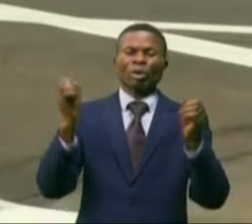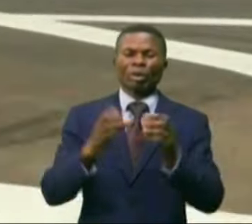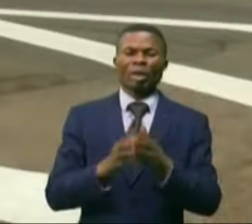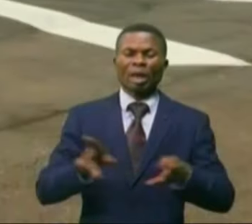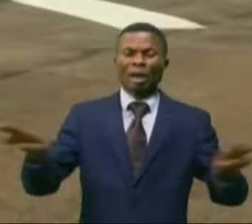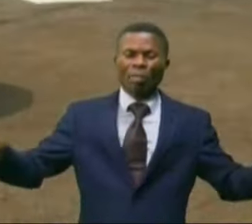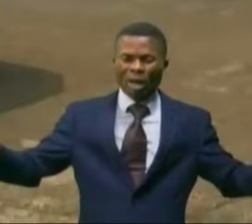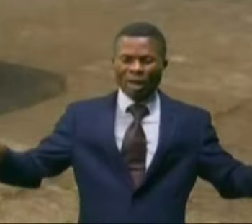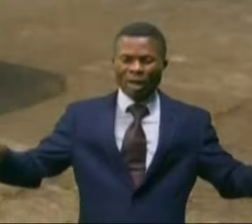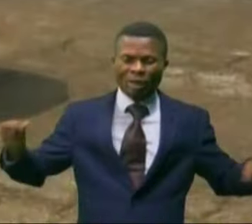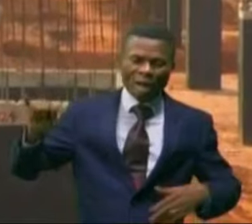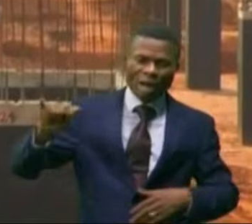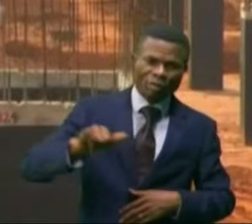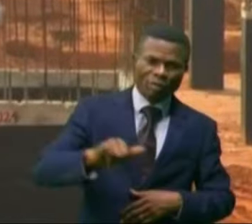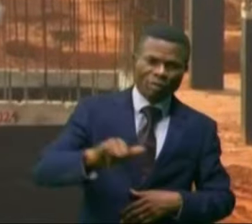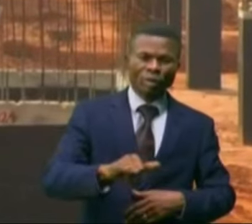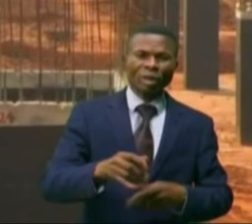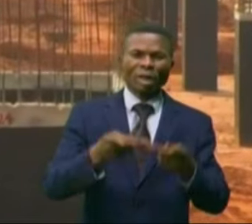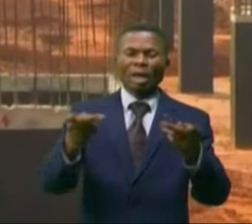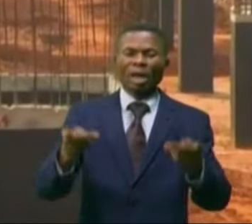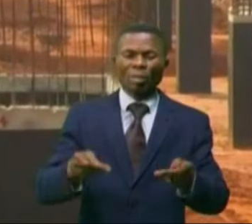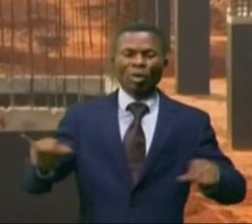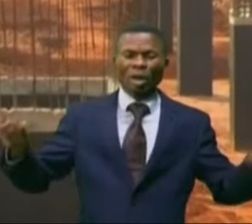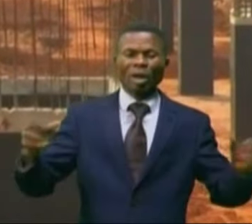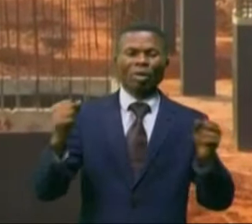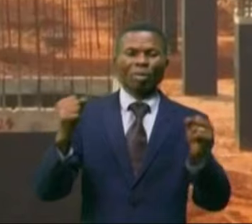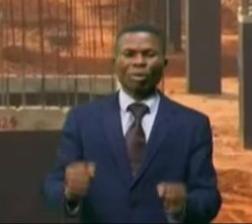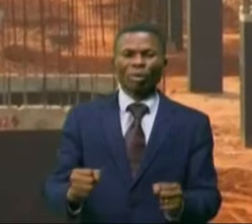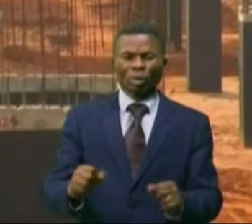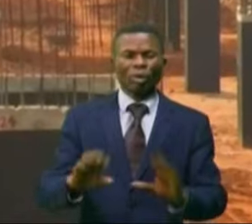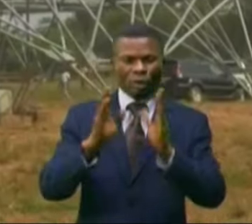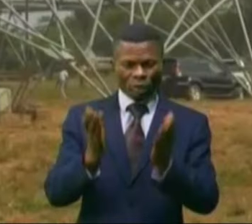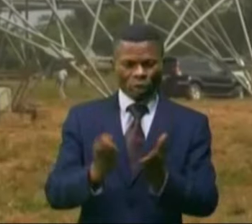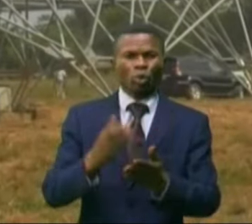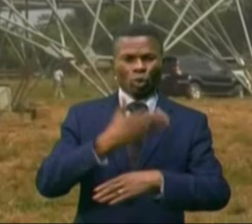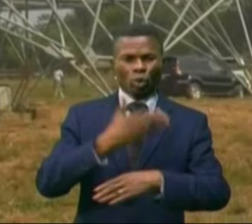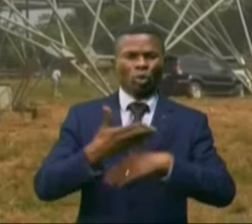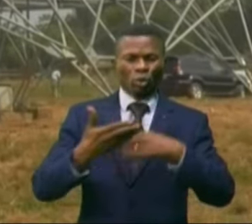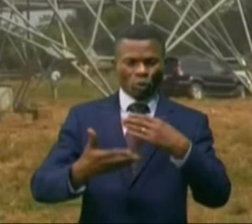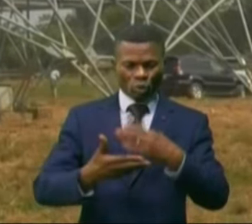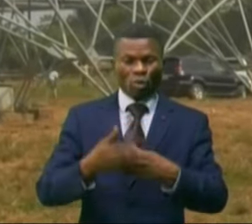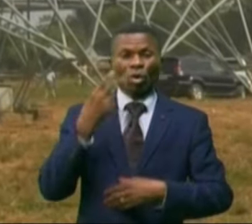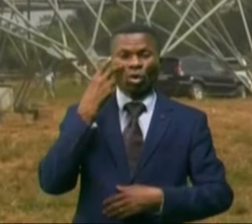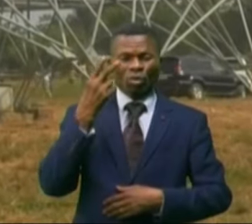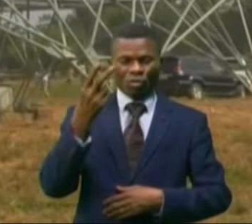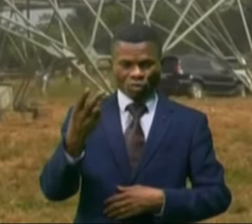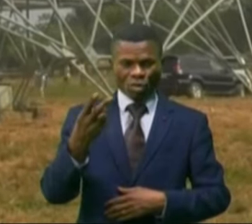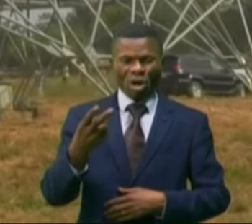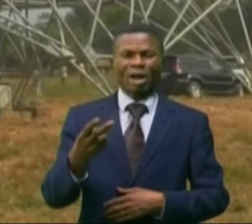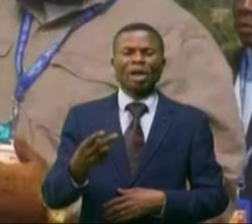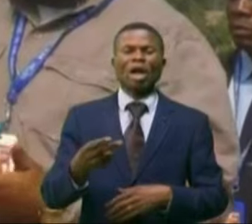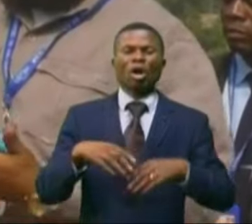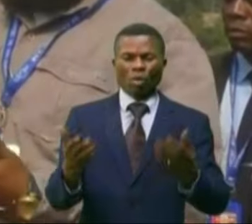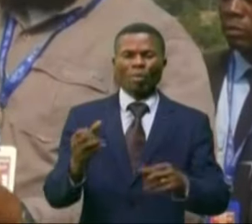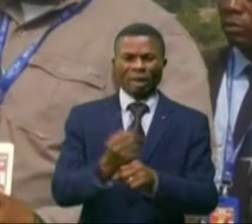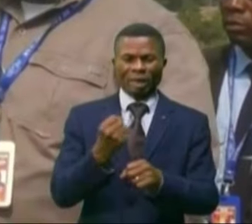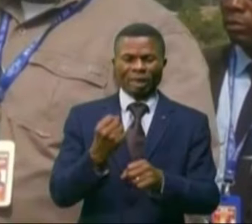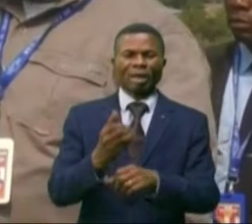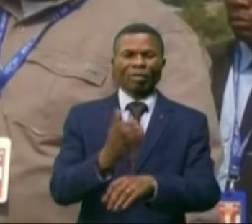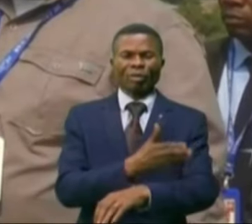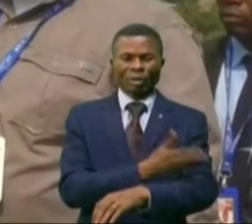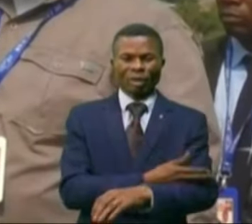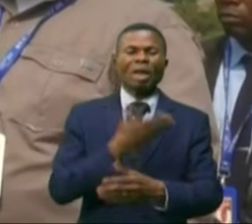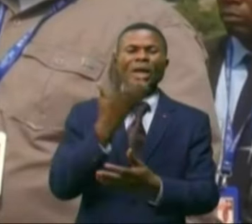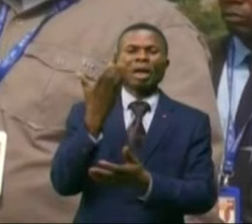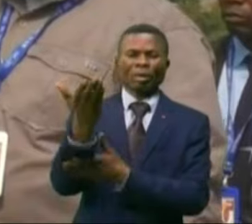Dévore et l'aérogare. Tous ces sites en construction visités, les commandants de la RVA a adressé ses